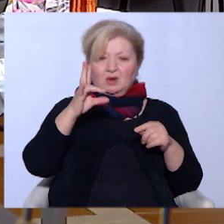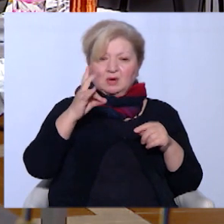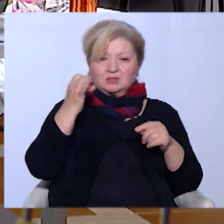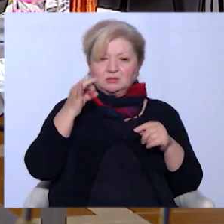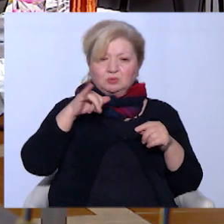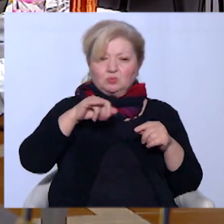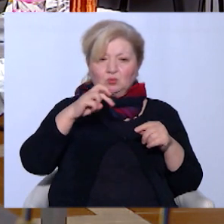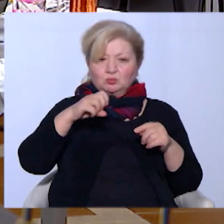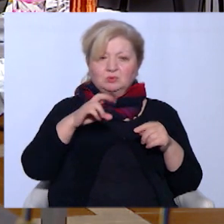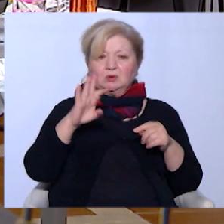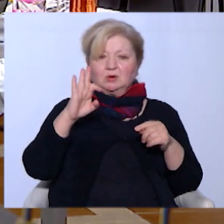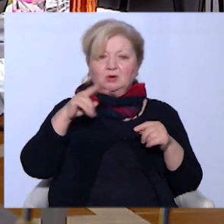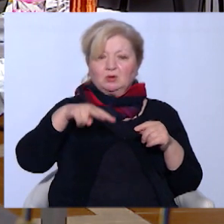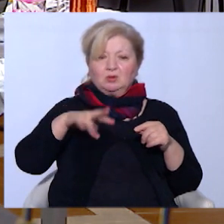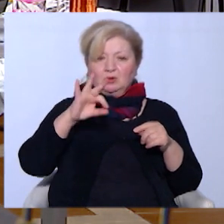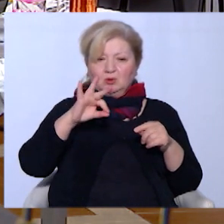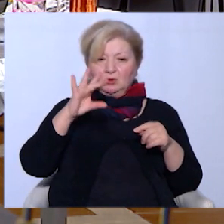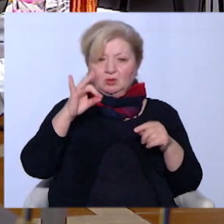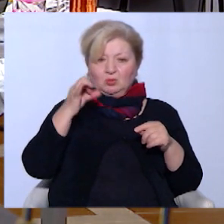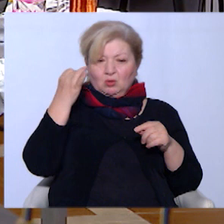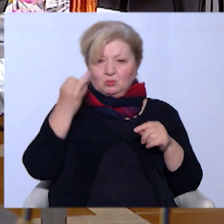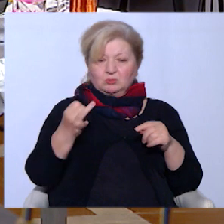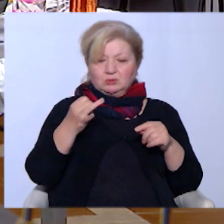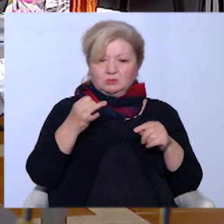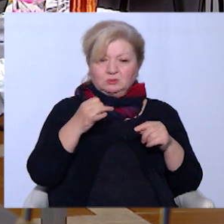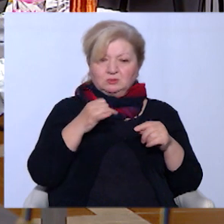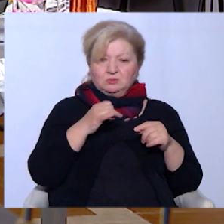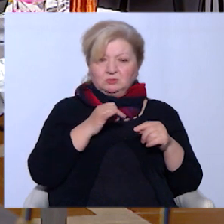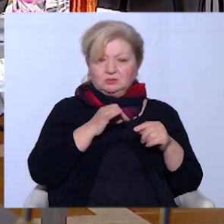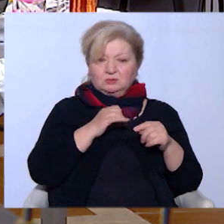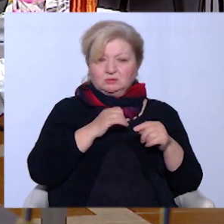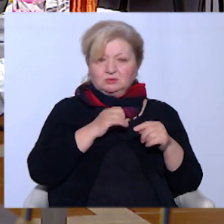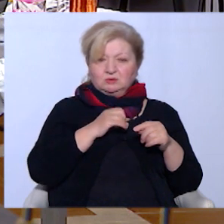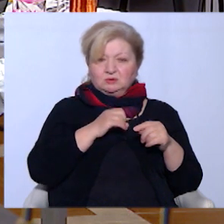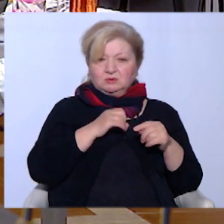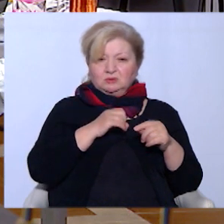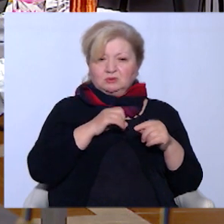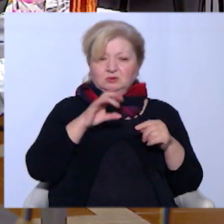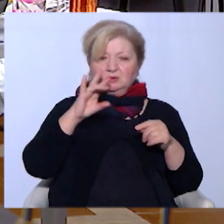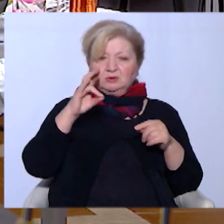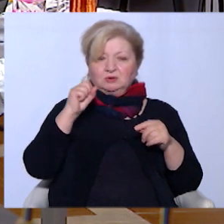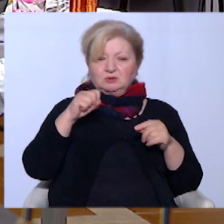ან პირველი და მეორე ასო და ასე შეიქმნა დამწერლობა ქიმიაში: ბარიუმი,